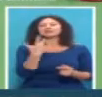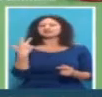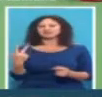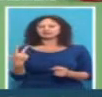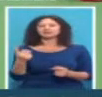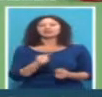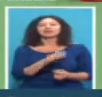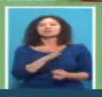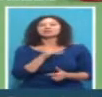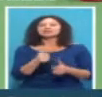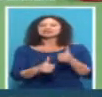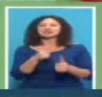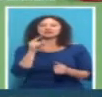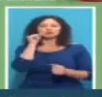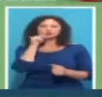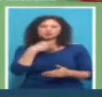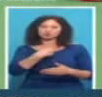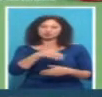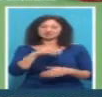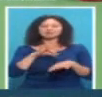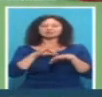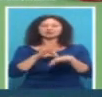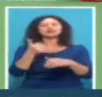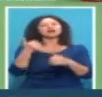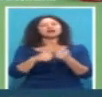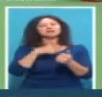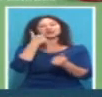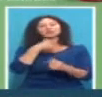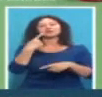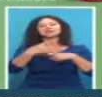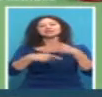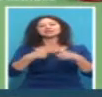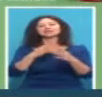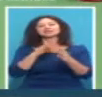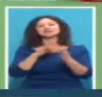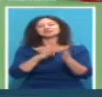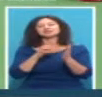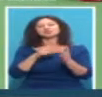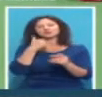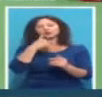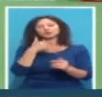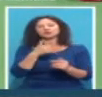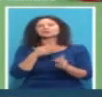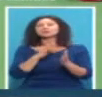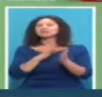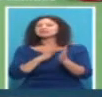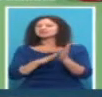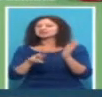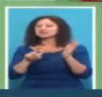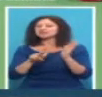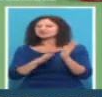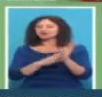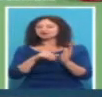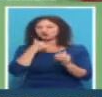международные командные соревнования в мужском теннисе. Проводится ежегодно с 1900 года. С 1979 года под